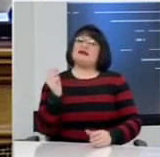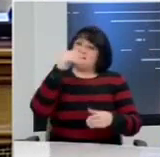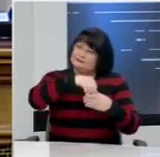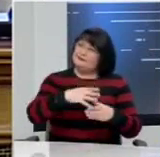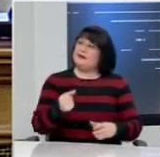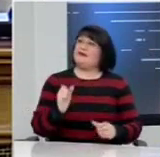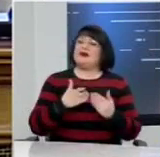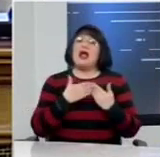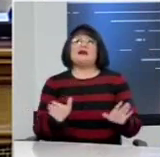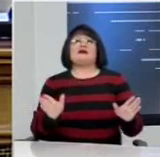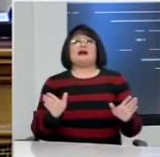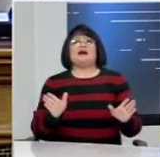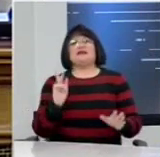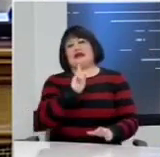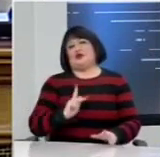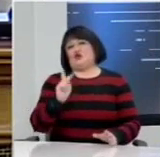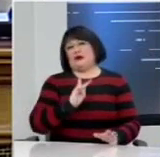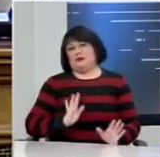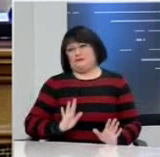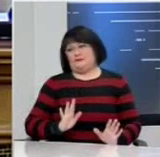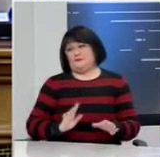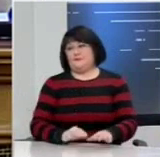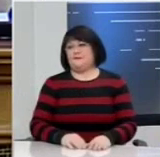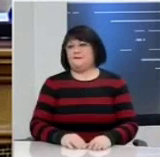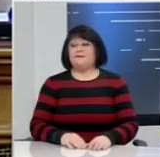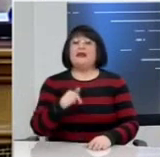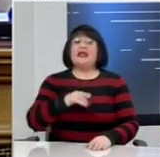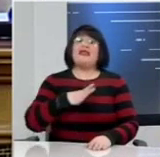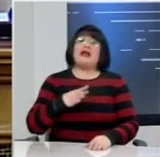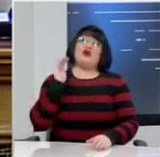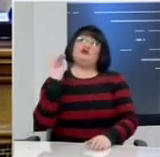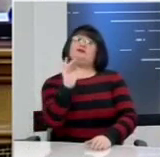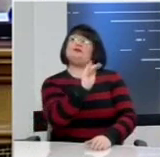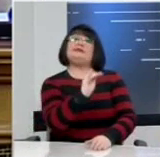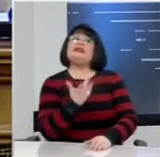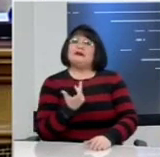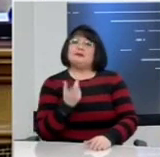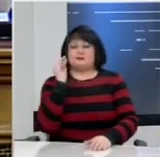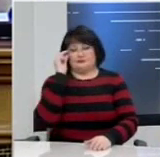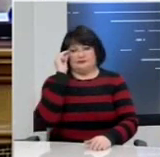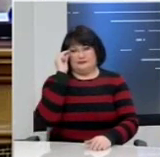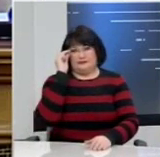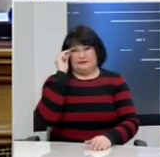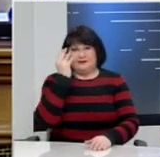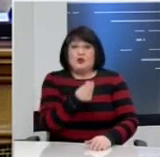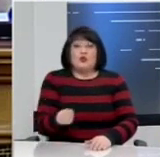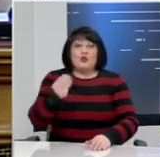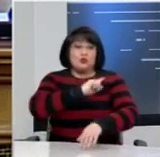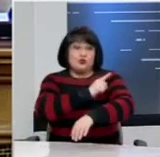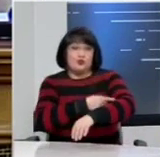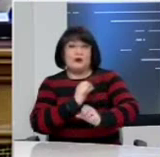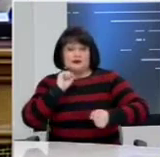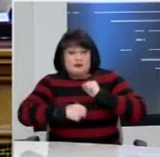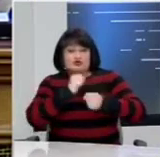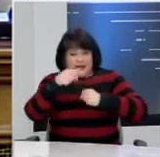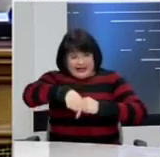που ανοίγονται στην κοινωνία. Αυτό λοιπόν που θέλω να σας ζητήσω είναι να εντείνετε τις προσπάθειές σας στο